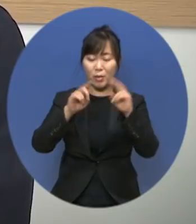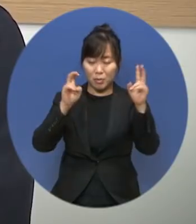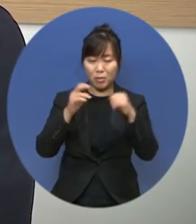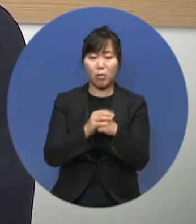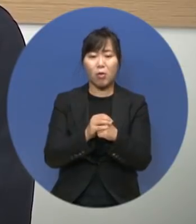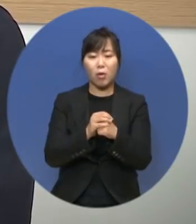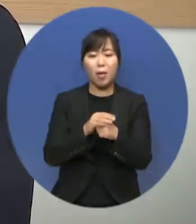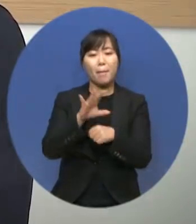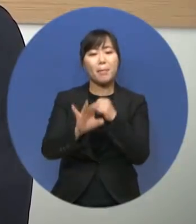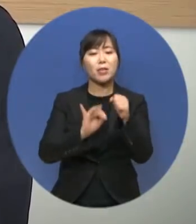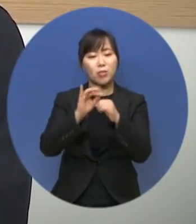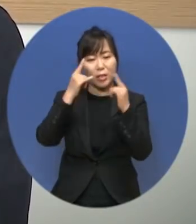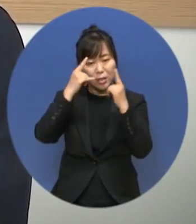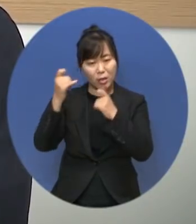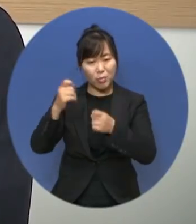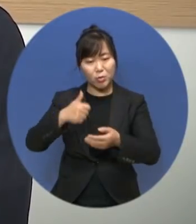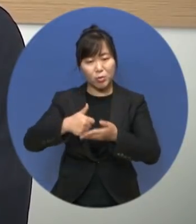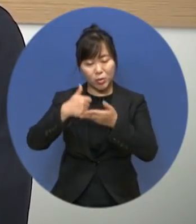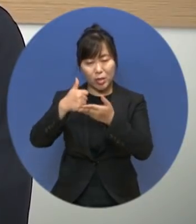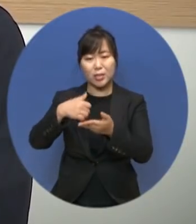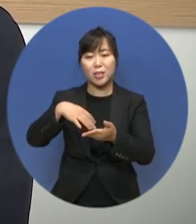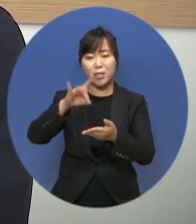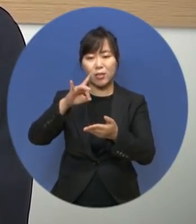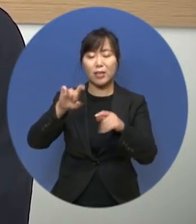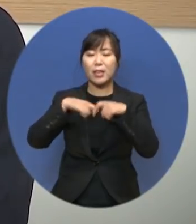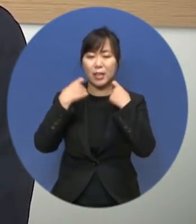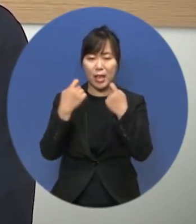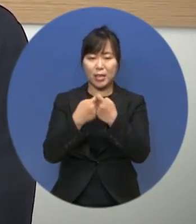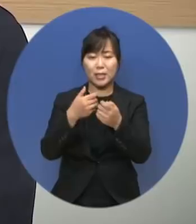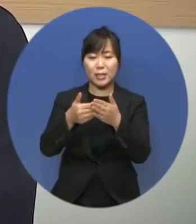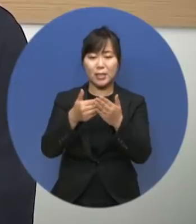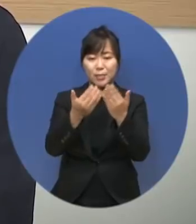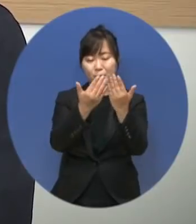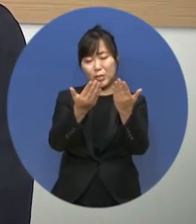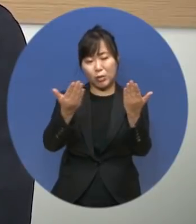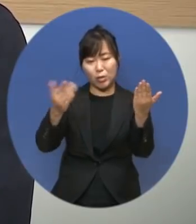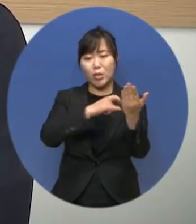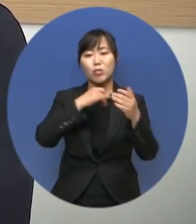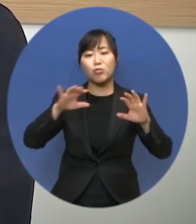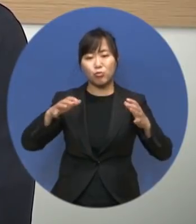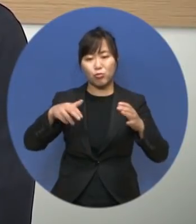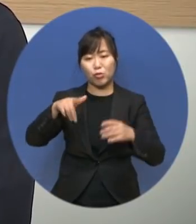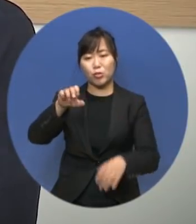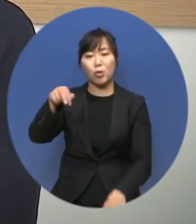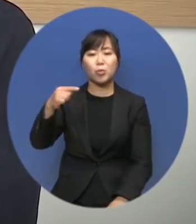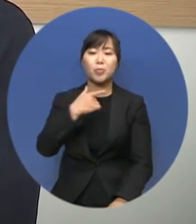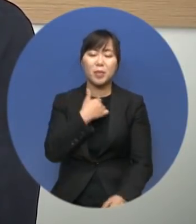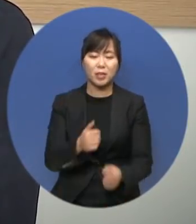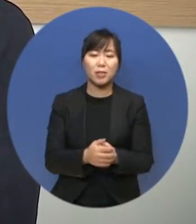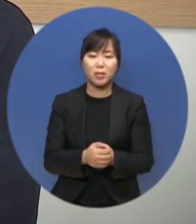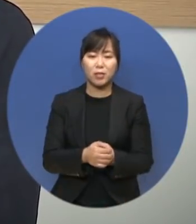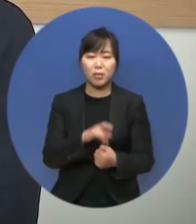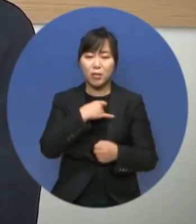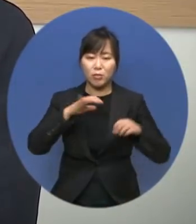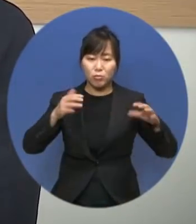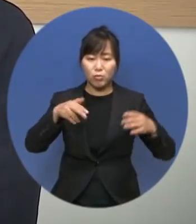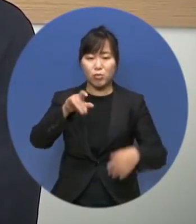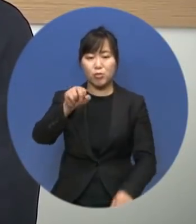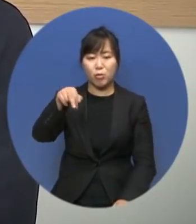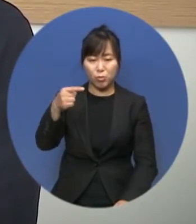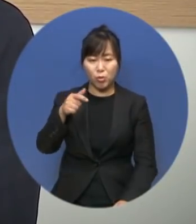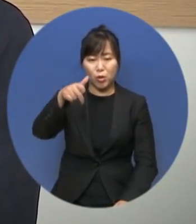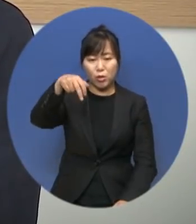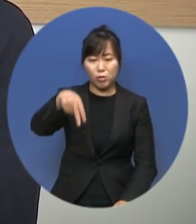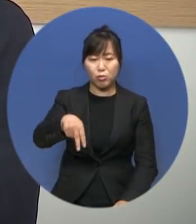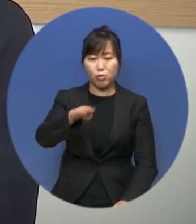100주년 기념으로 초청을 해서 첫 개인전을 중국 청도에서 했었거든요. 중국 청도